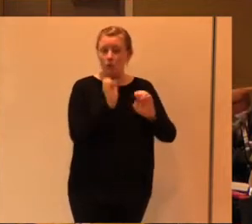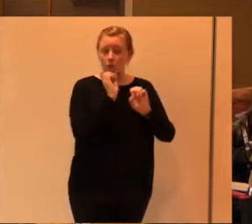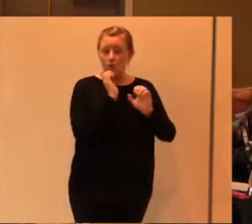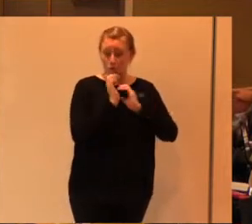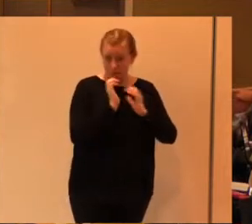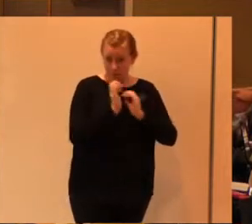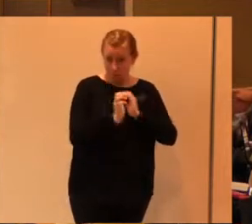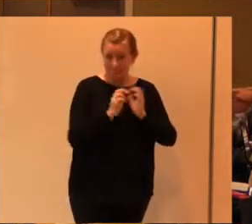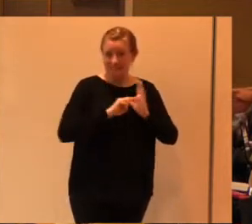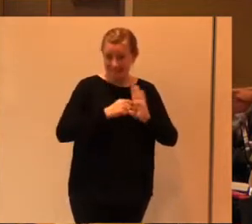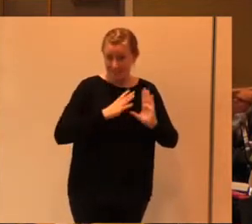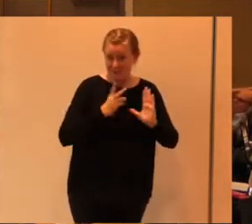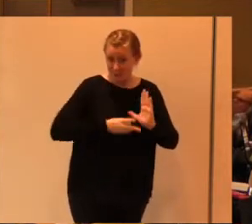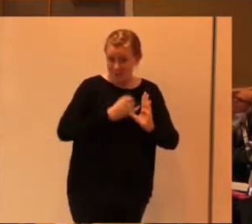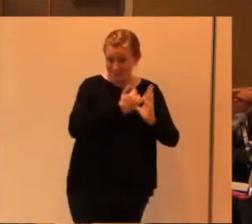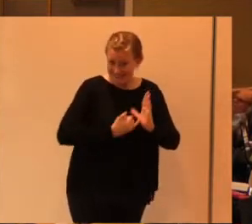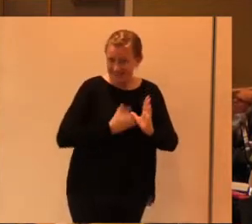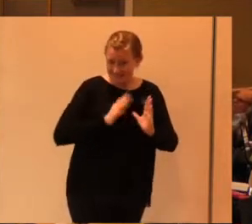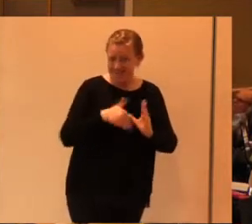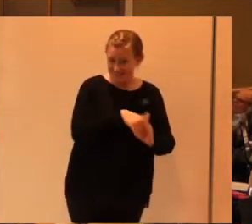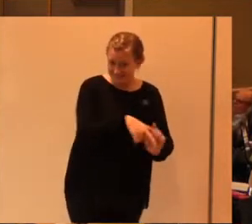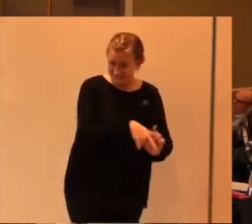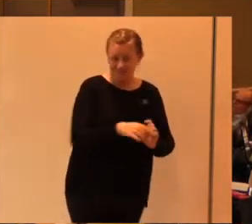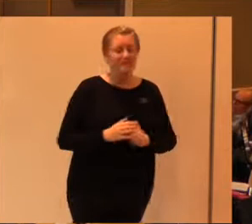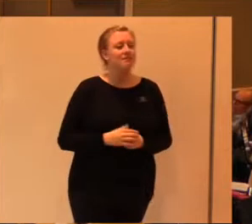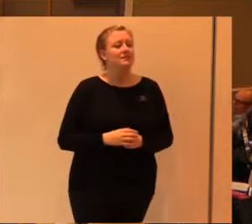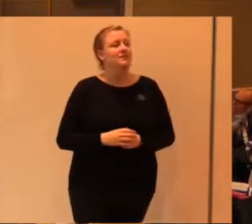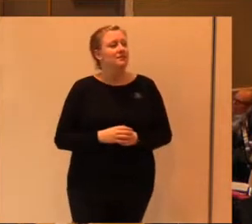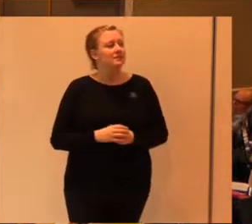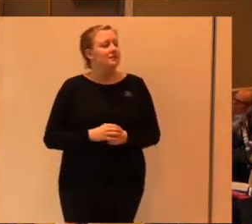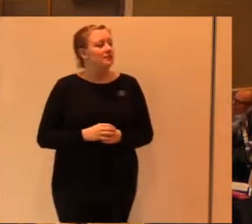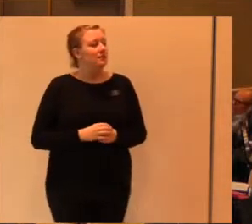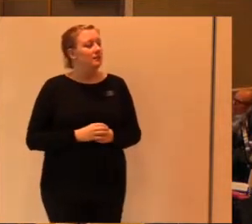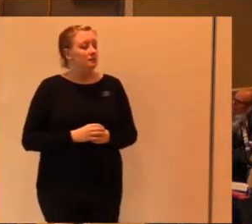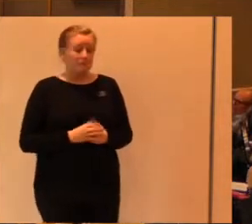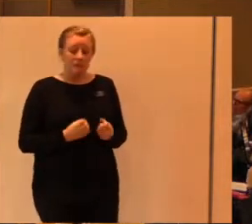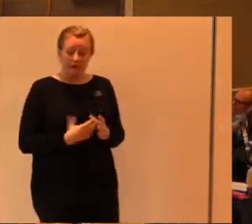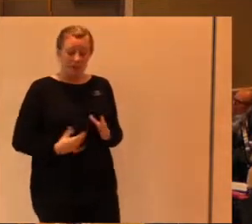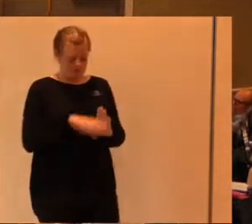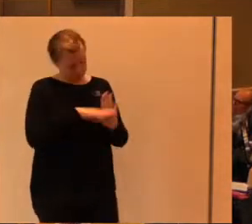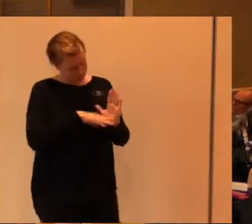kommunikationsteknik. Och den är på det sättet unik.